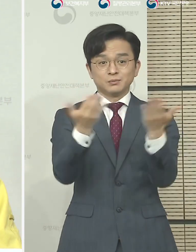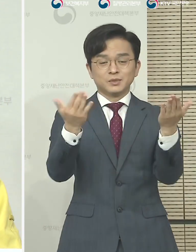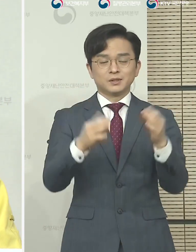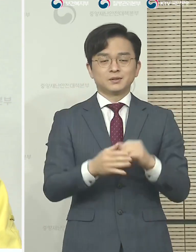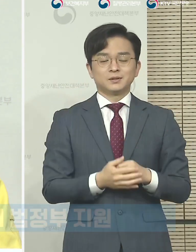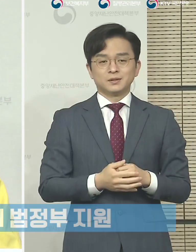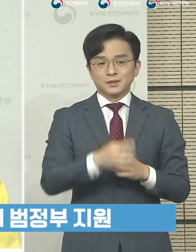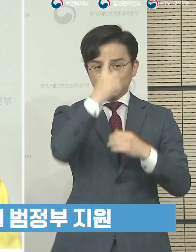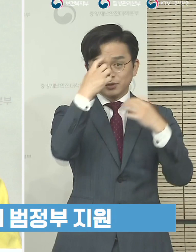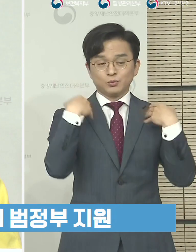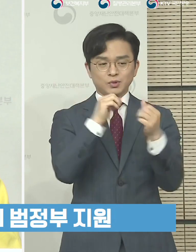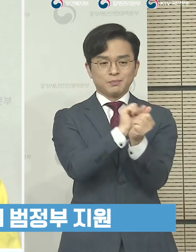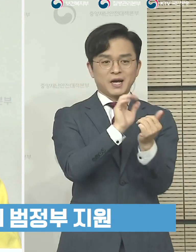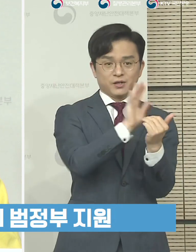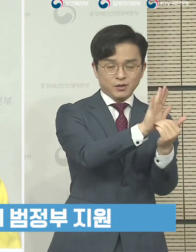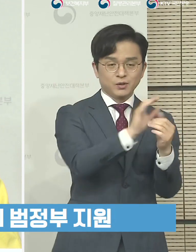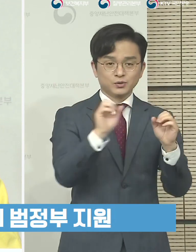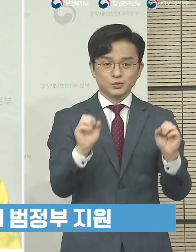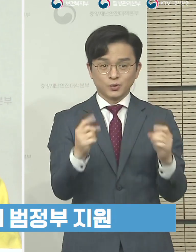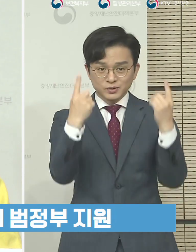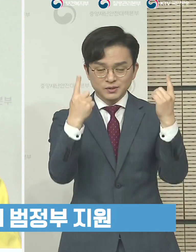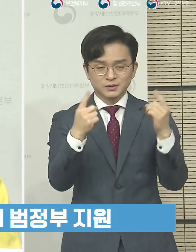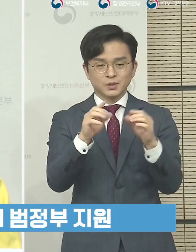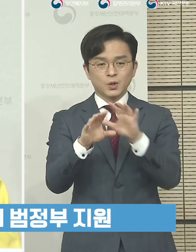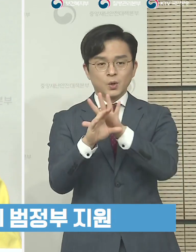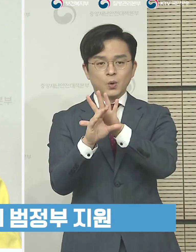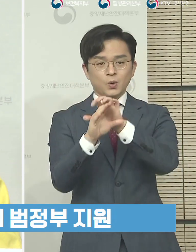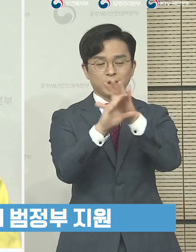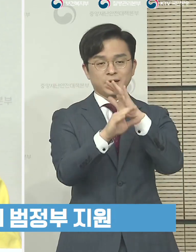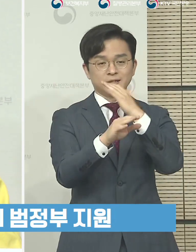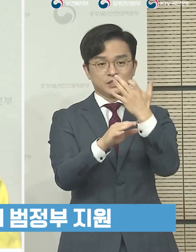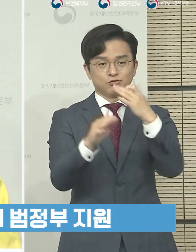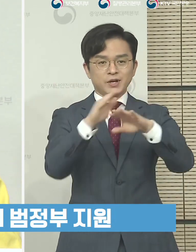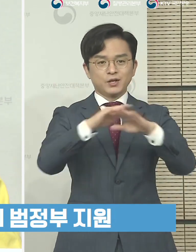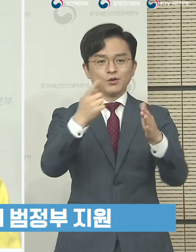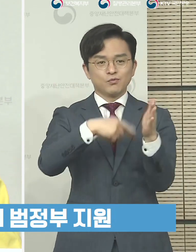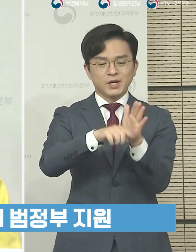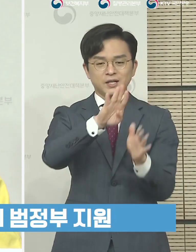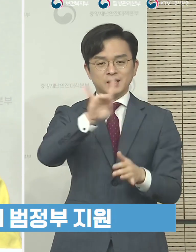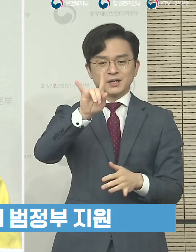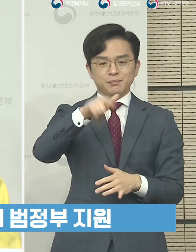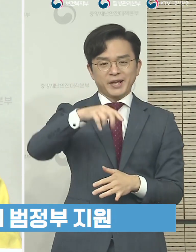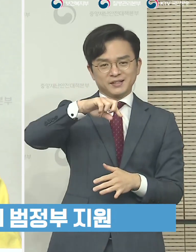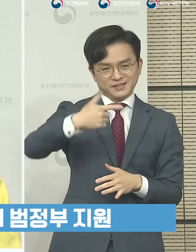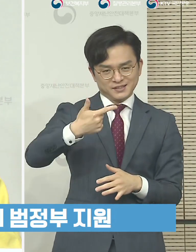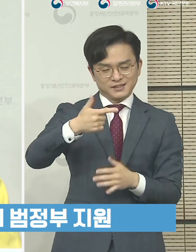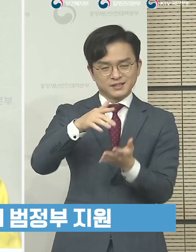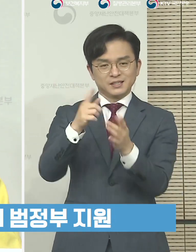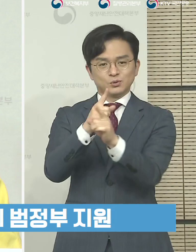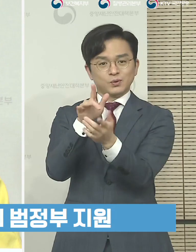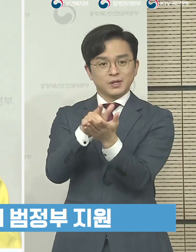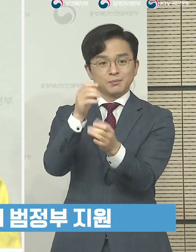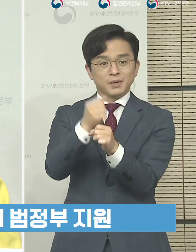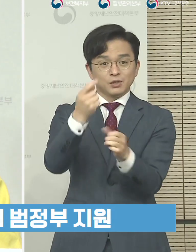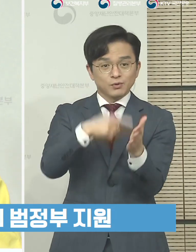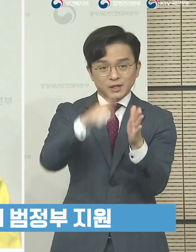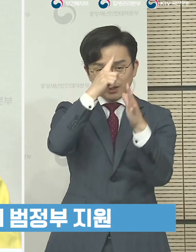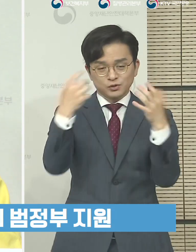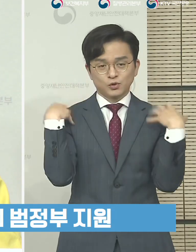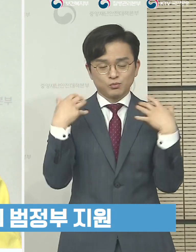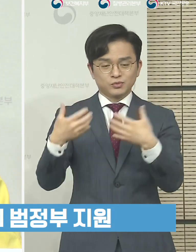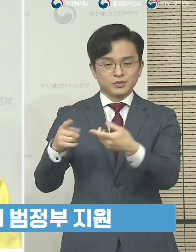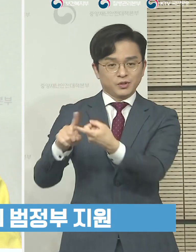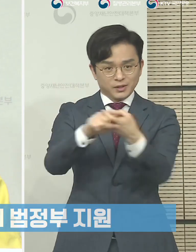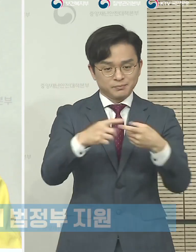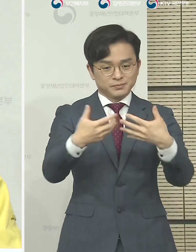코로나19 방역과 동시에 코로나 극복을 위한 치료제와 백신을 개발하기 위하여 범정부적인 지원 체계를 갖추어